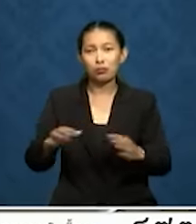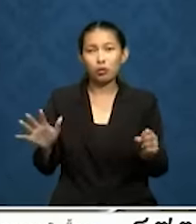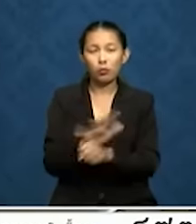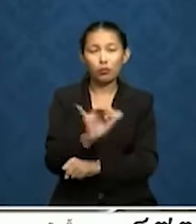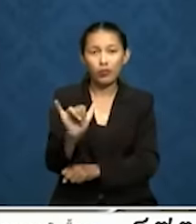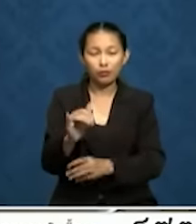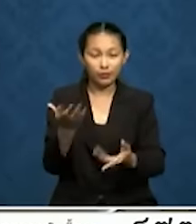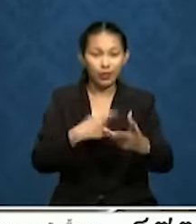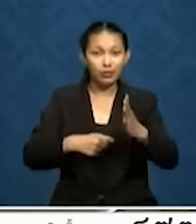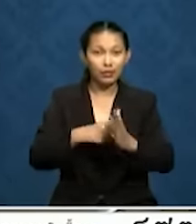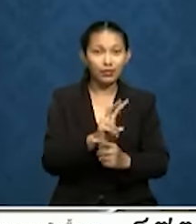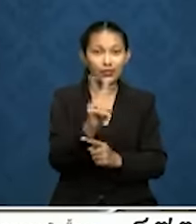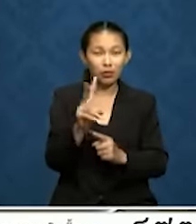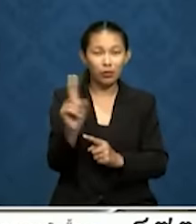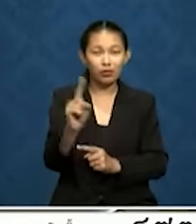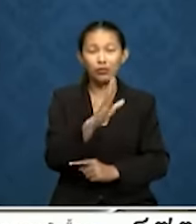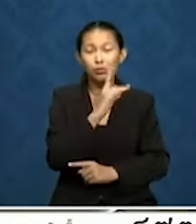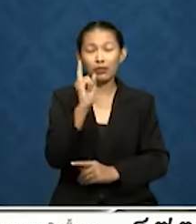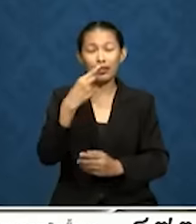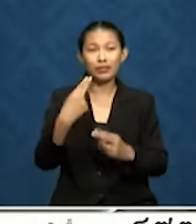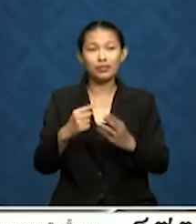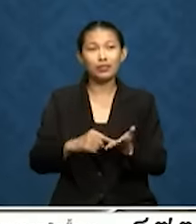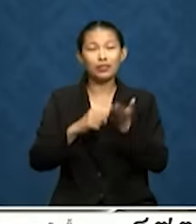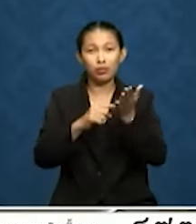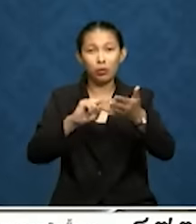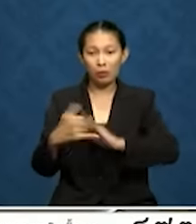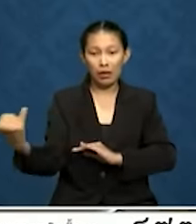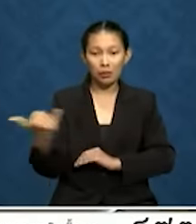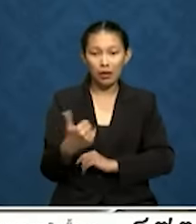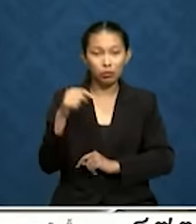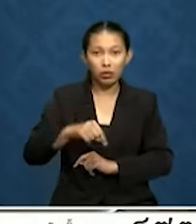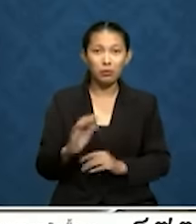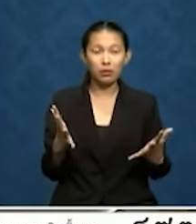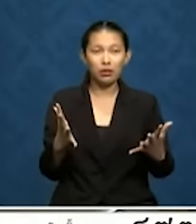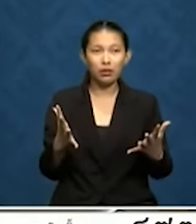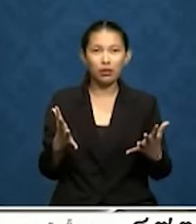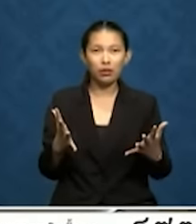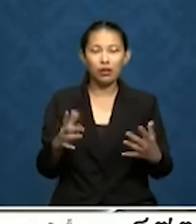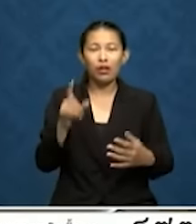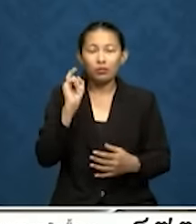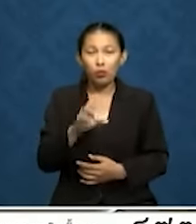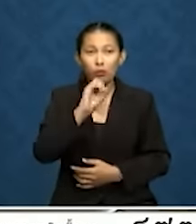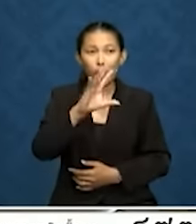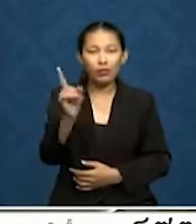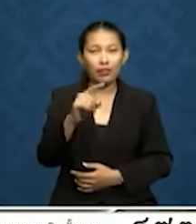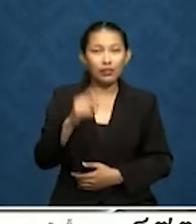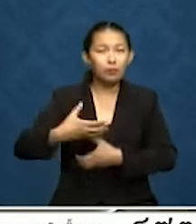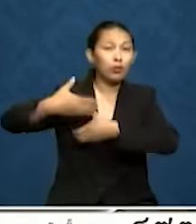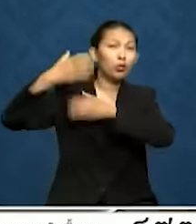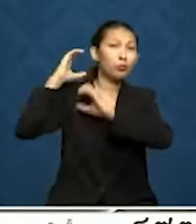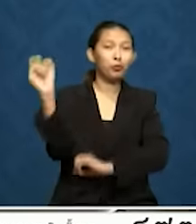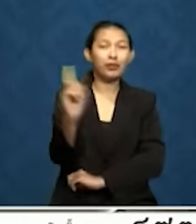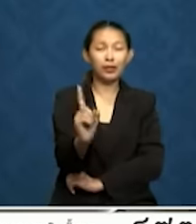านให้เหตุผลว่าผู้ที่จะถูกเสนอชื่อเนี่ยไม่ได้มาที่สภาผู้แทนราษฎรในวันนี้ก็เลยต้องจำเป็นครับที่ต้องทบทวนความทรงจ